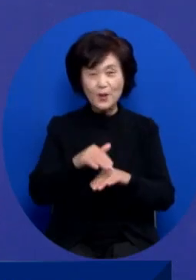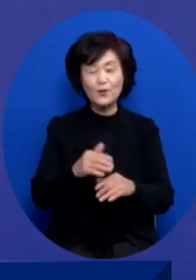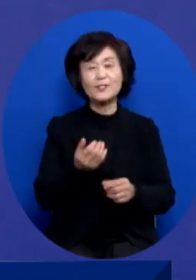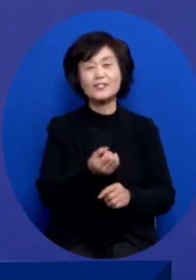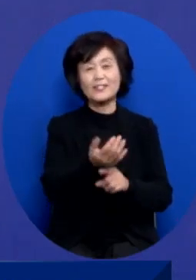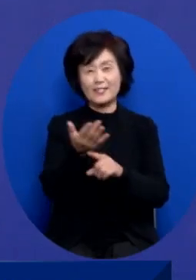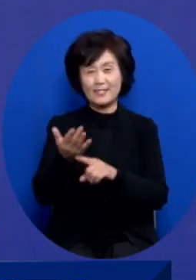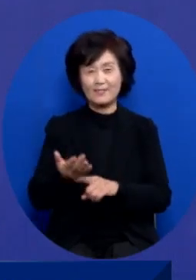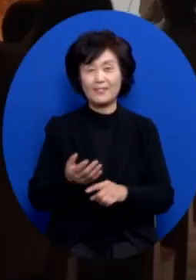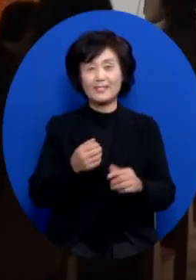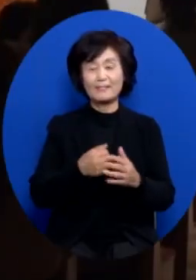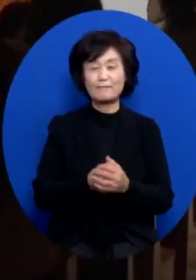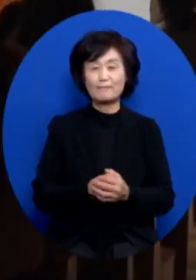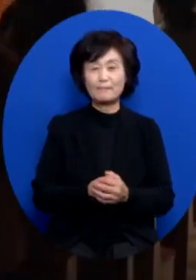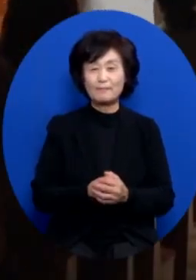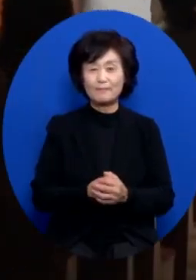전해드립니다.